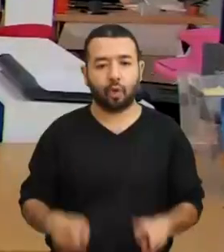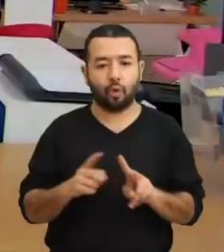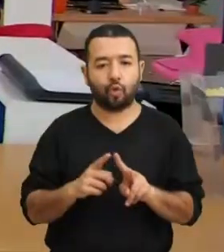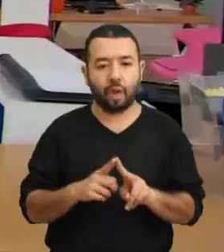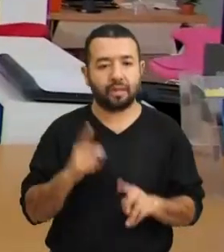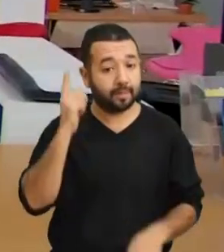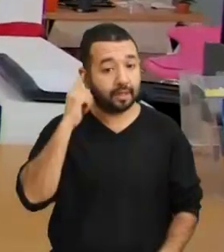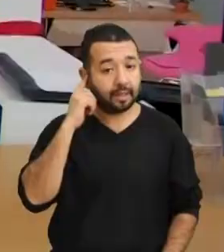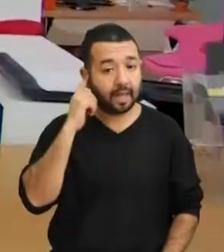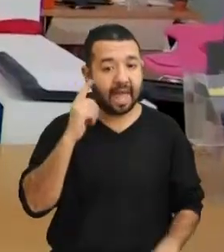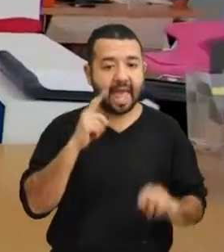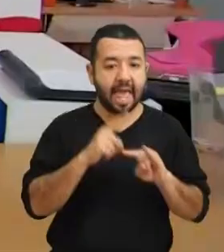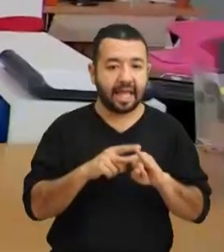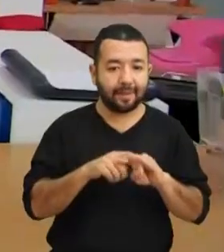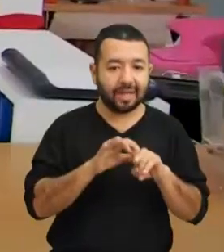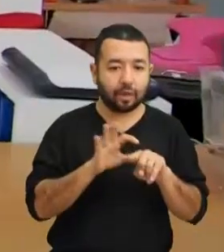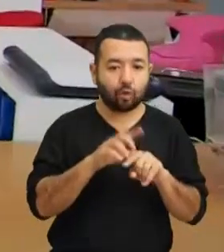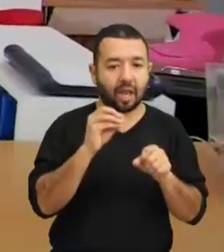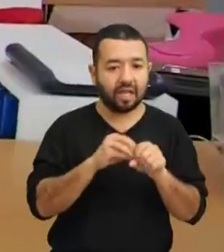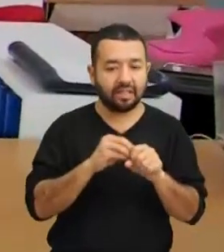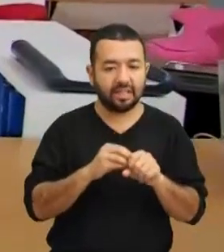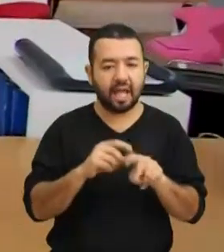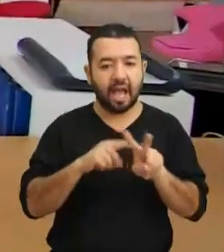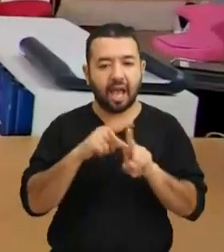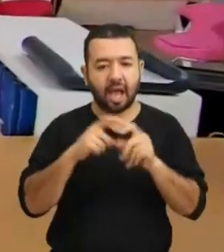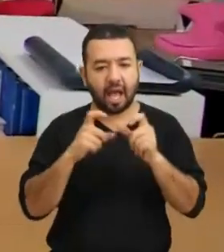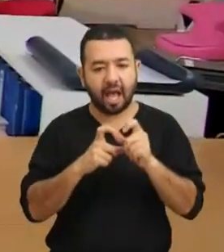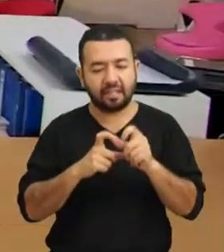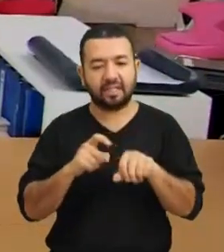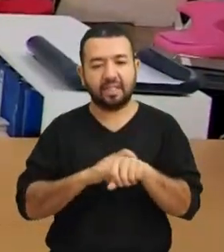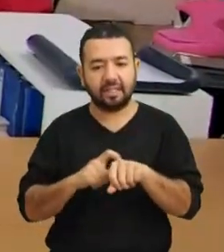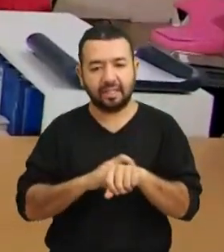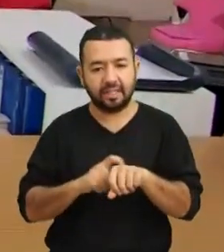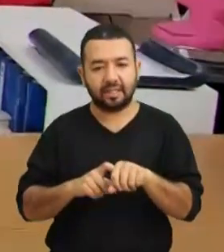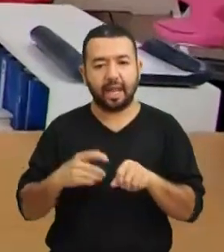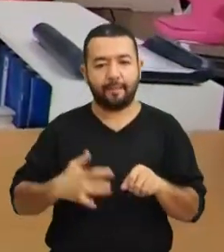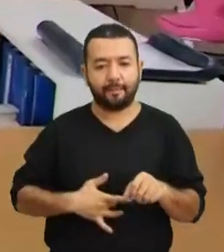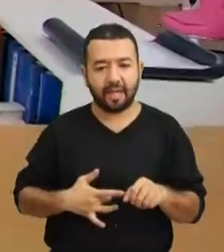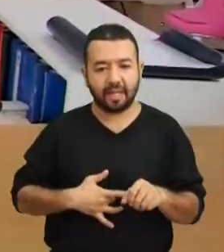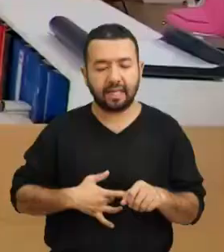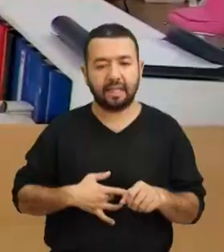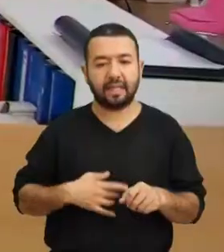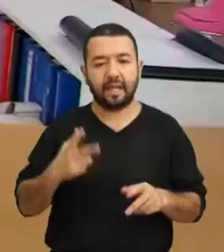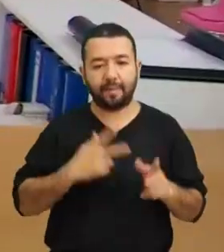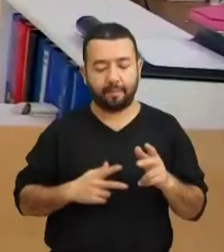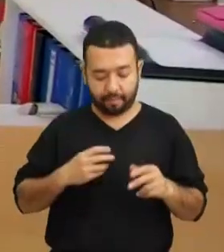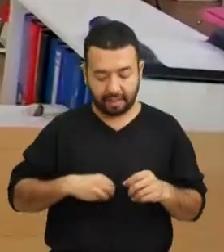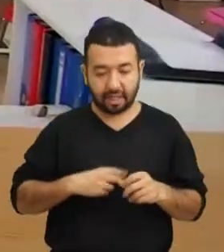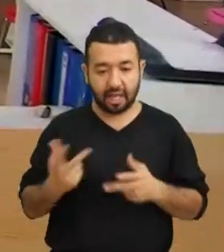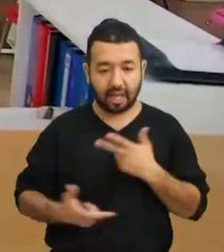Nurhancığım dinle. Hekimlikte de kullanılan kasları sinirleri uyarıcı, mide salgısı ve metabolik hızı arttırıcı